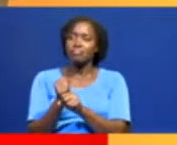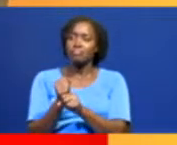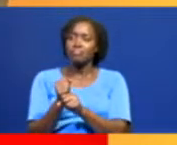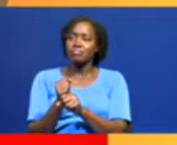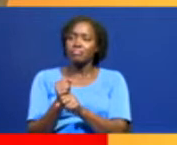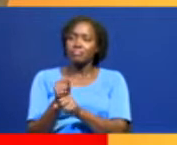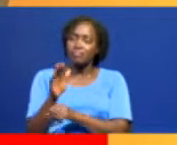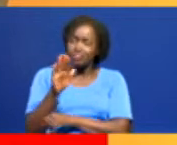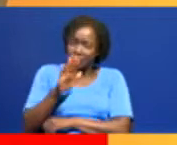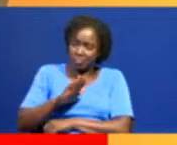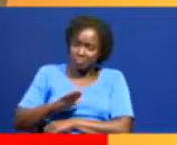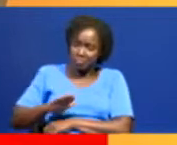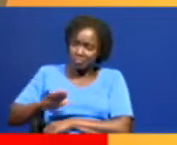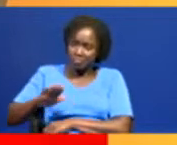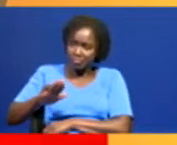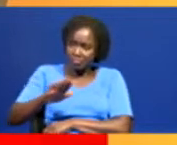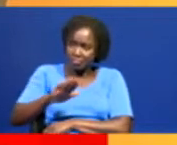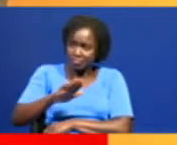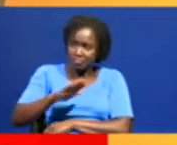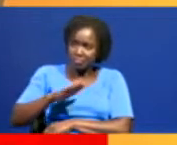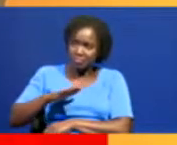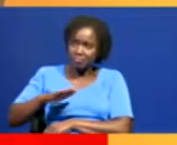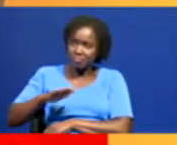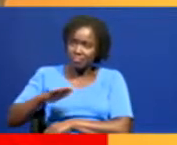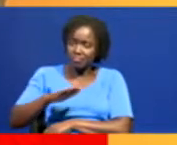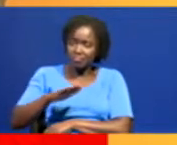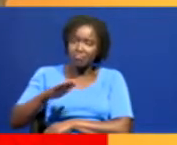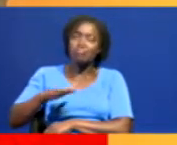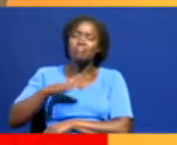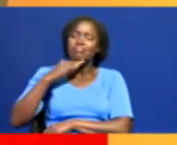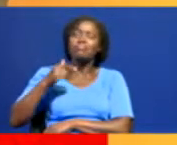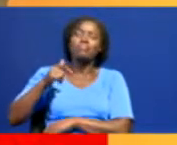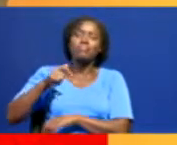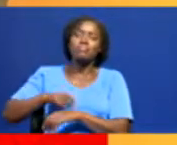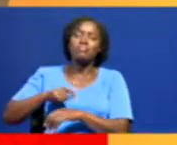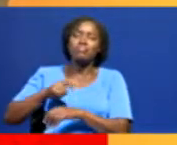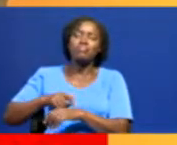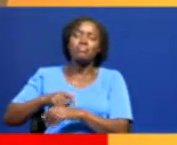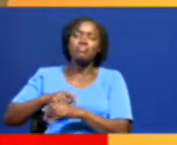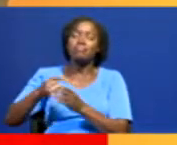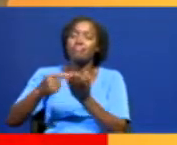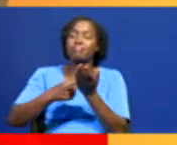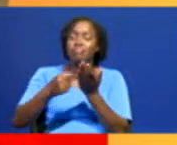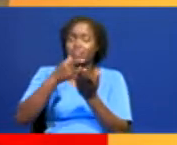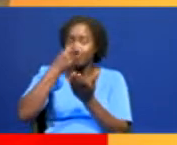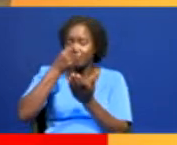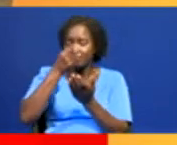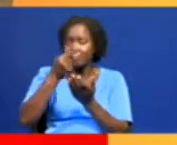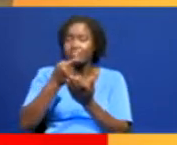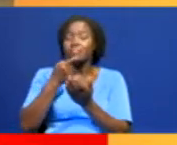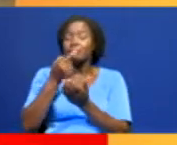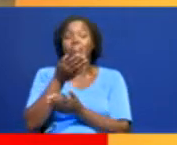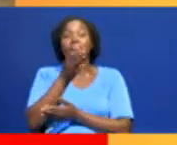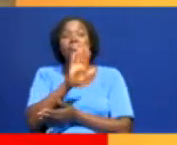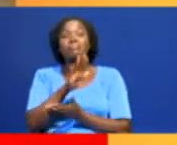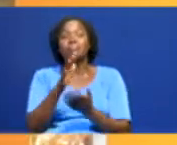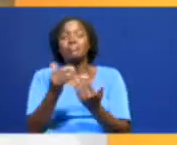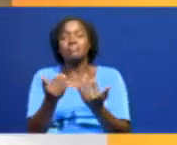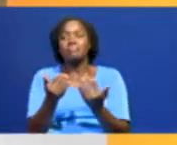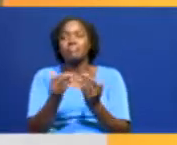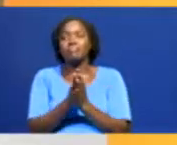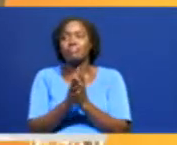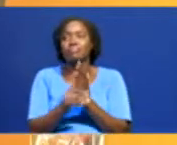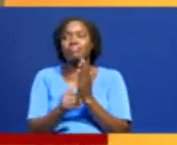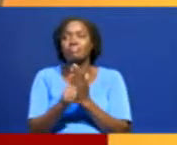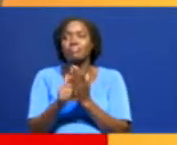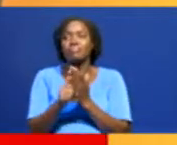chiefdoms. Chiefdoms zile ambazo zilikuwa zimekufa wakati wa ukoloni, tukairegesha sasa wakati huu, tukasema kwamba sasa tutaita